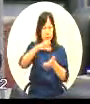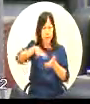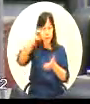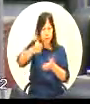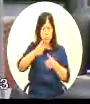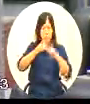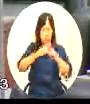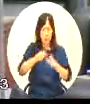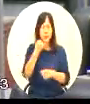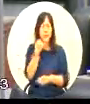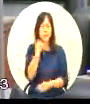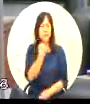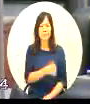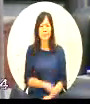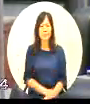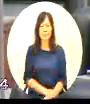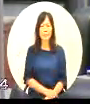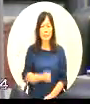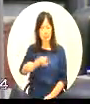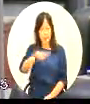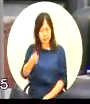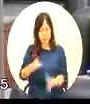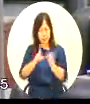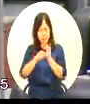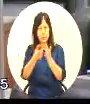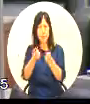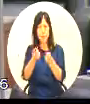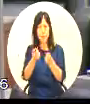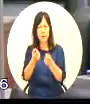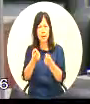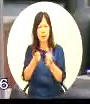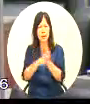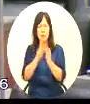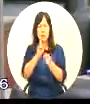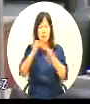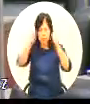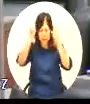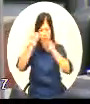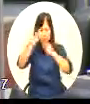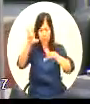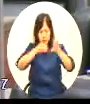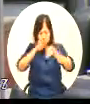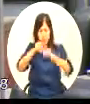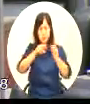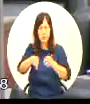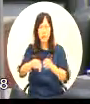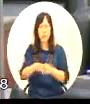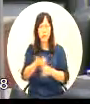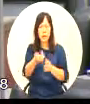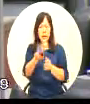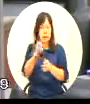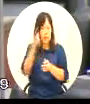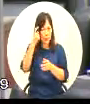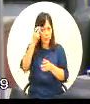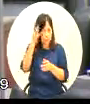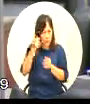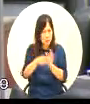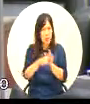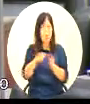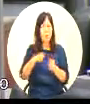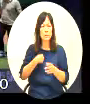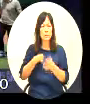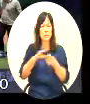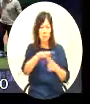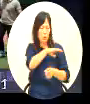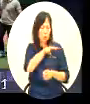答。那接下来我用一些时间也是讲这个体育资源。那前几天我跟邱